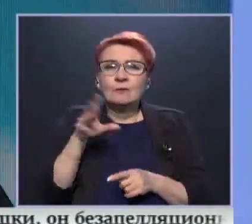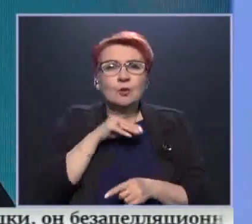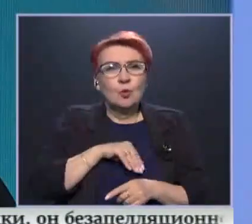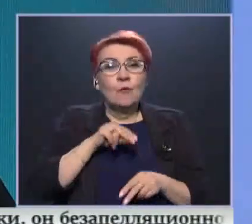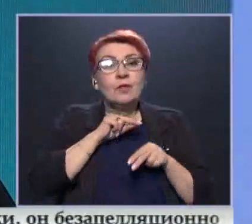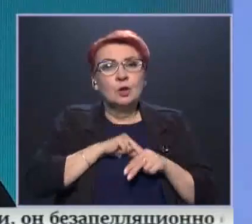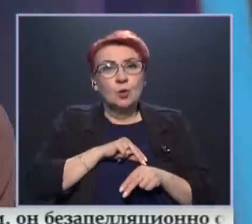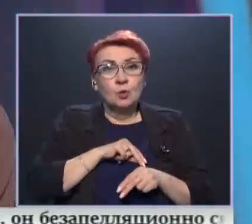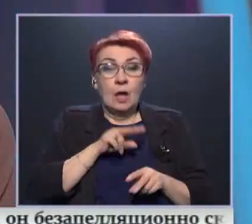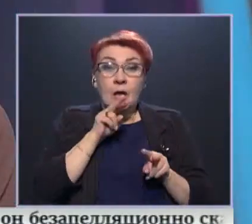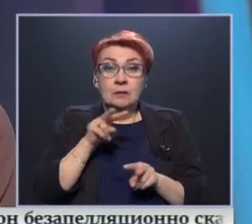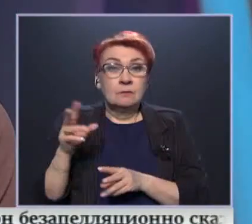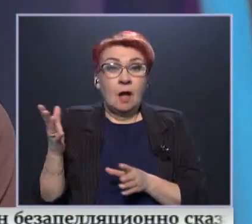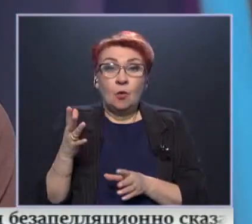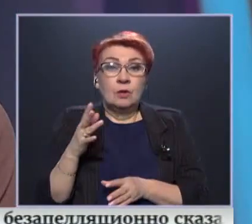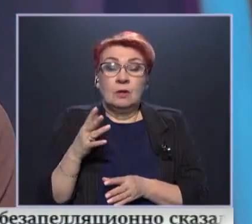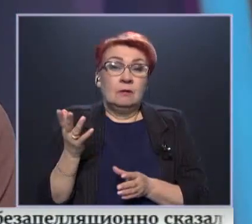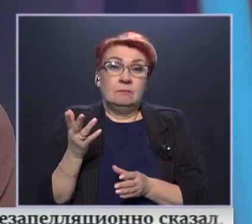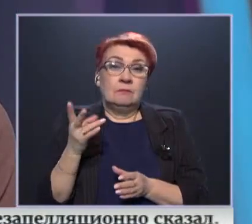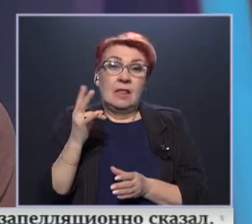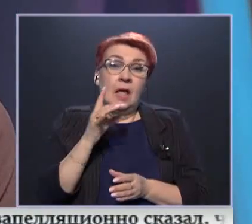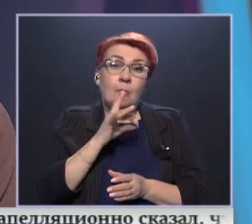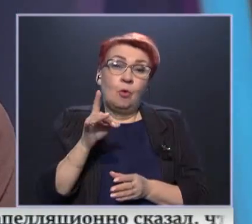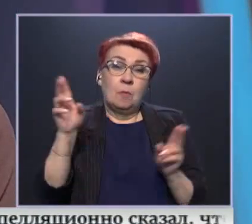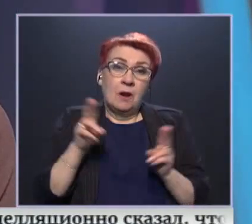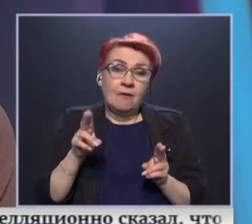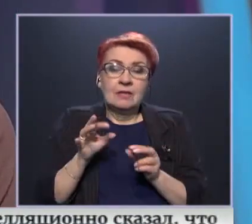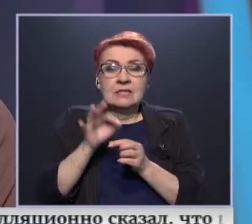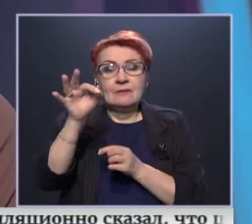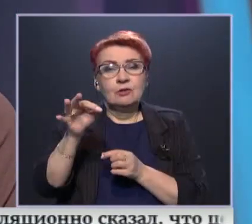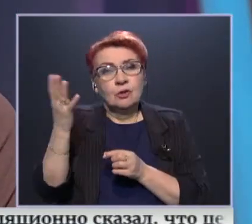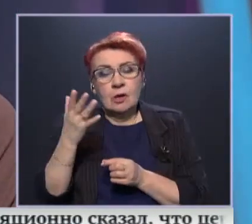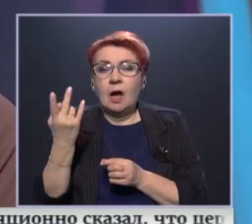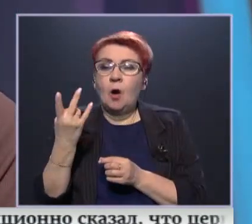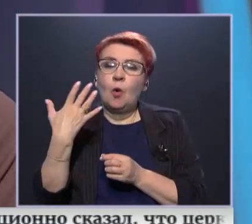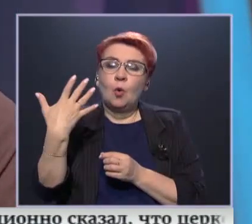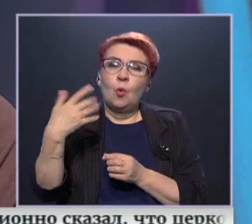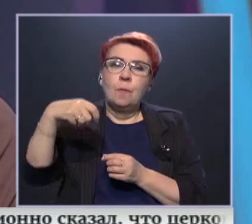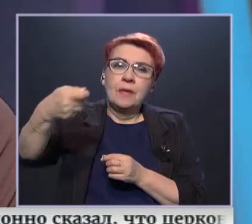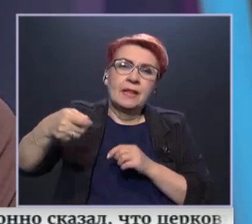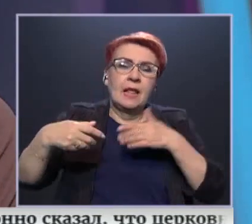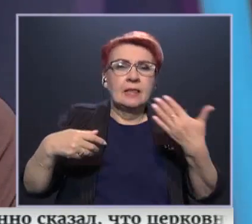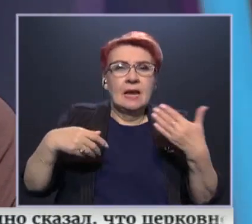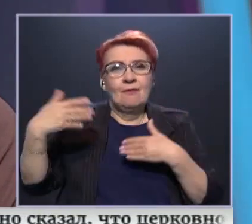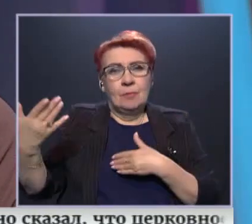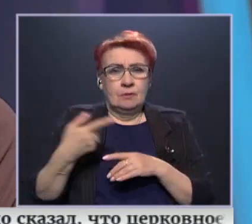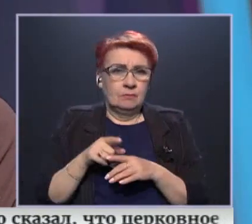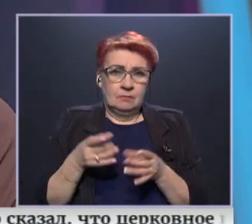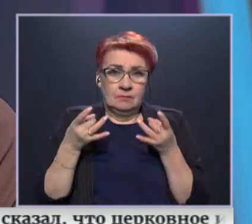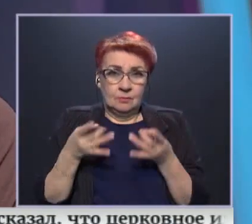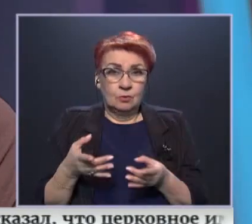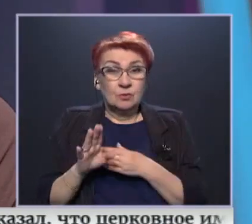А соблюдать какой-то набор правил, как свечку поставить, какой рукой передать, это очень все просто.